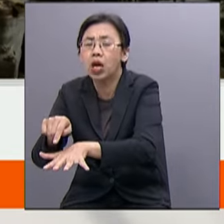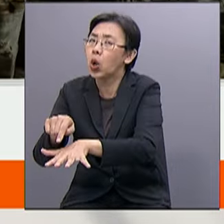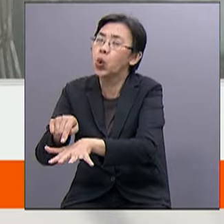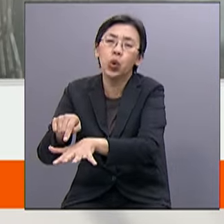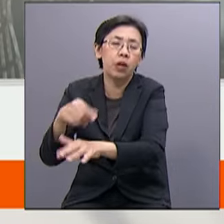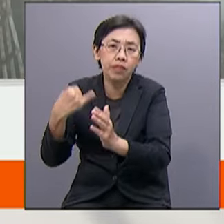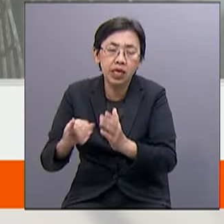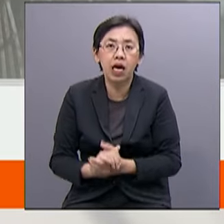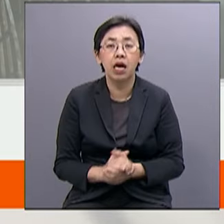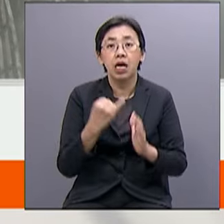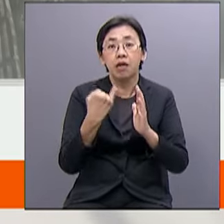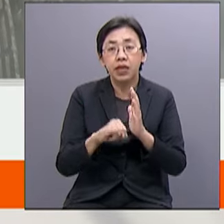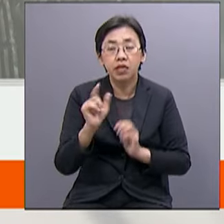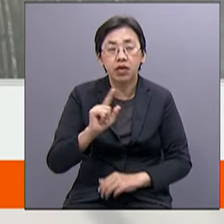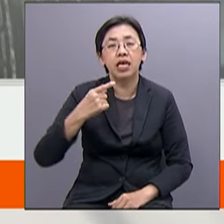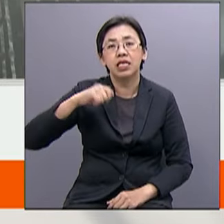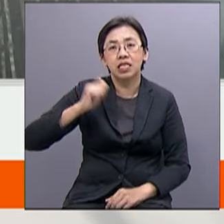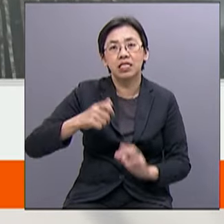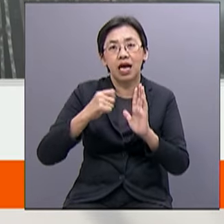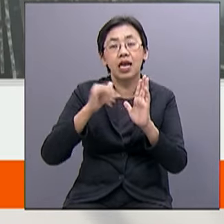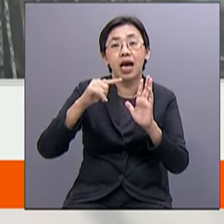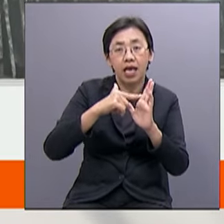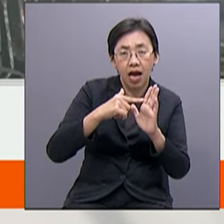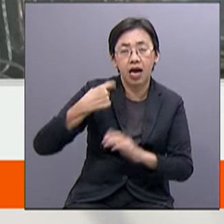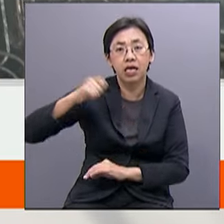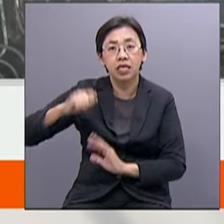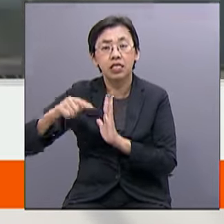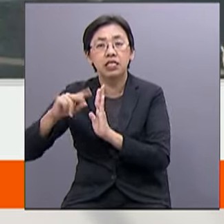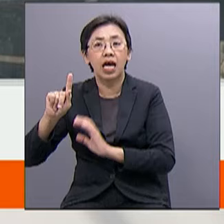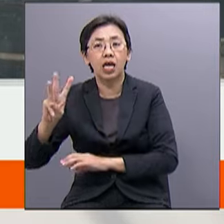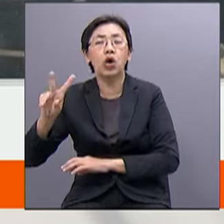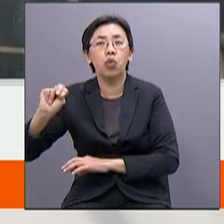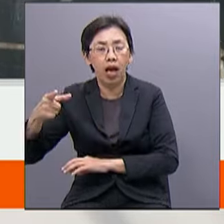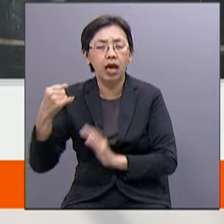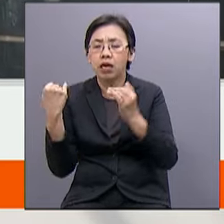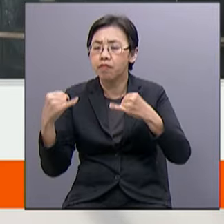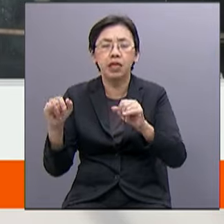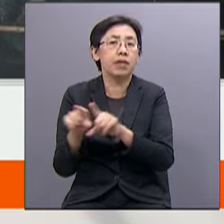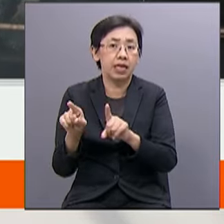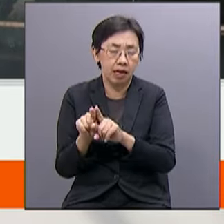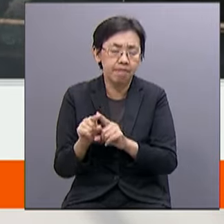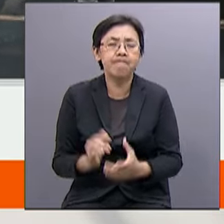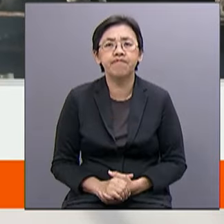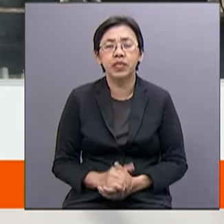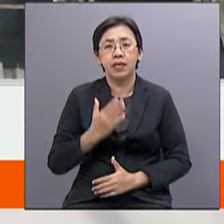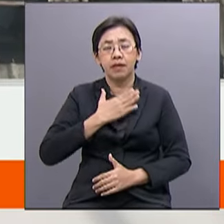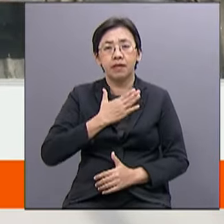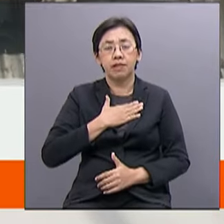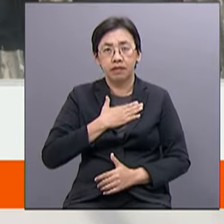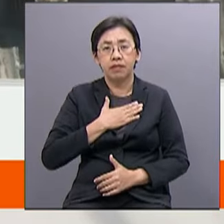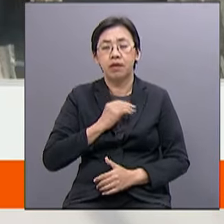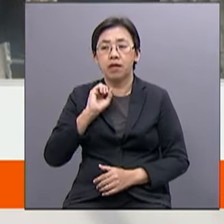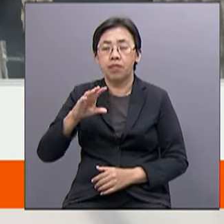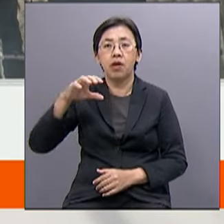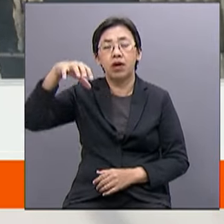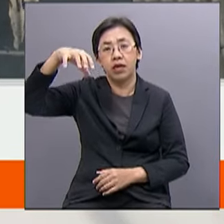ญาแล้วก็ศาลแขวงอันนี้เราก็ดำเนินคดีทุกข้อหาครับรวมทั้ง ทางผมให้ทางกองทัพการทรัพยากรธรรมชาติสิ่ง